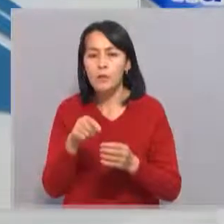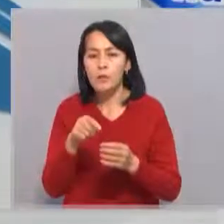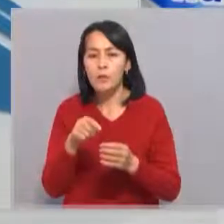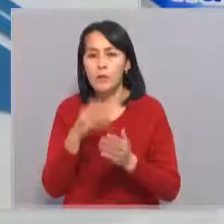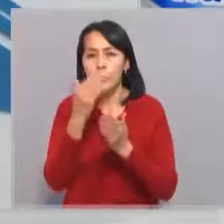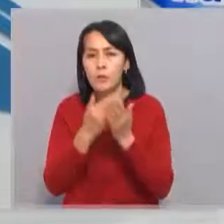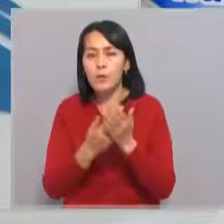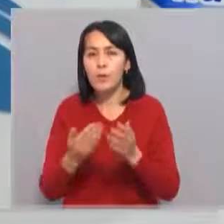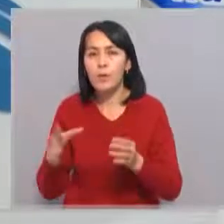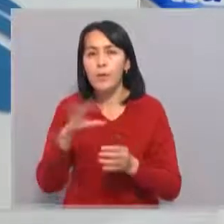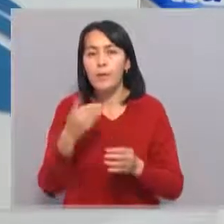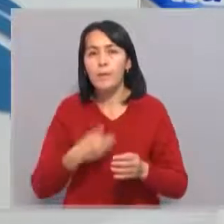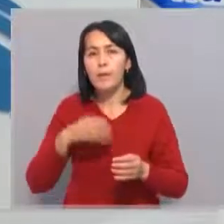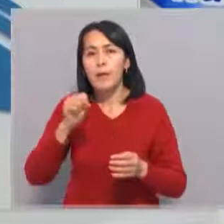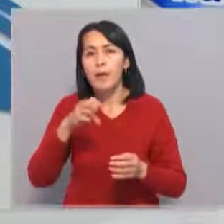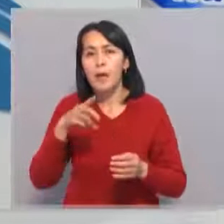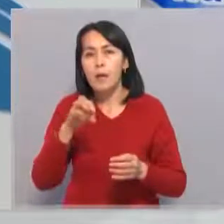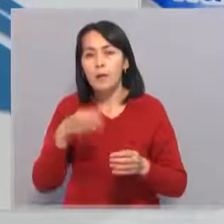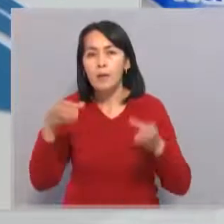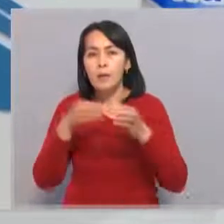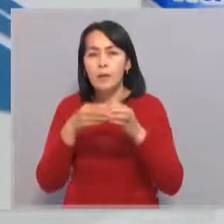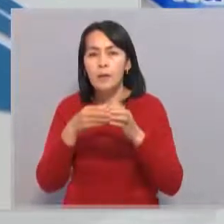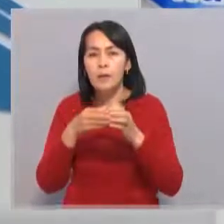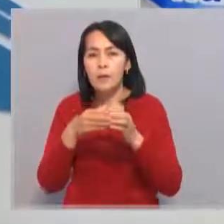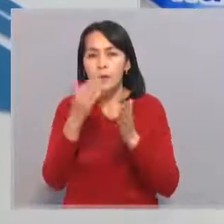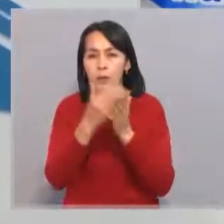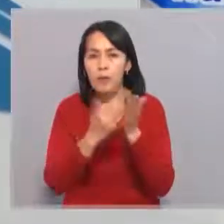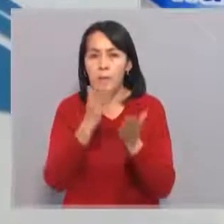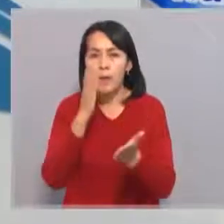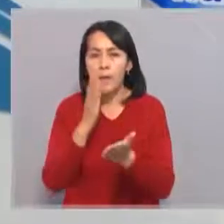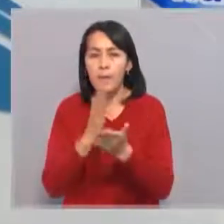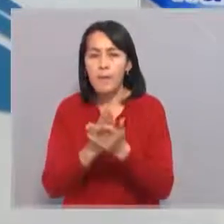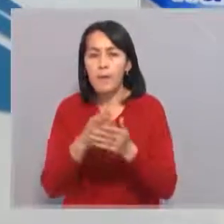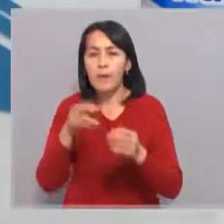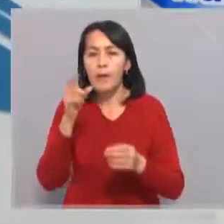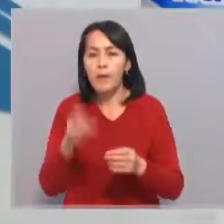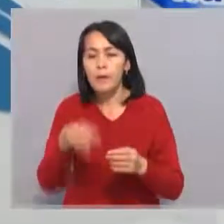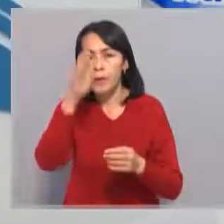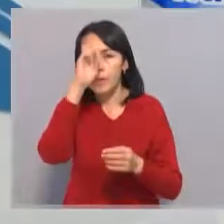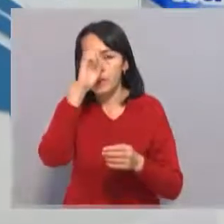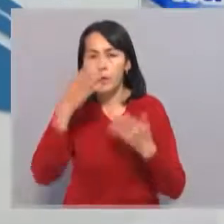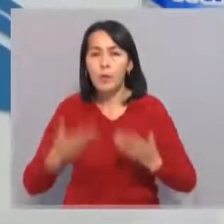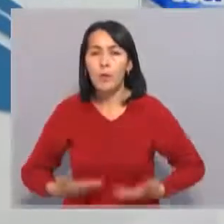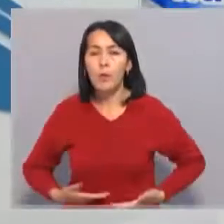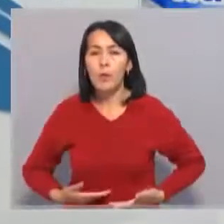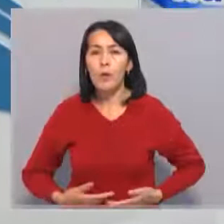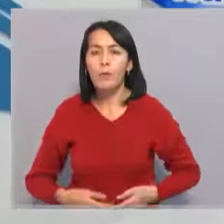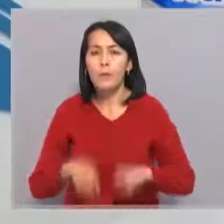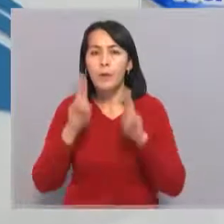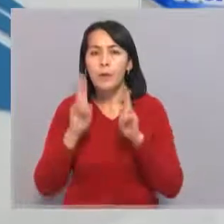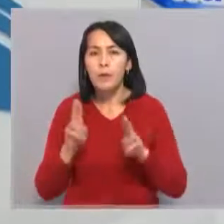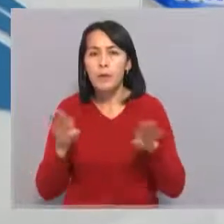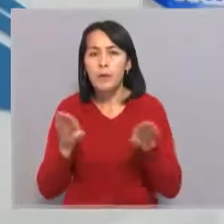дүниелердің барлығы біздің Аманат партиясының тұғырнамасында көрініс тапты. Адам, мемлекет, қоғам принциптері